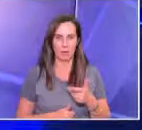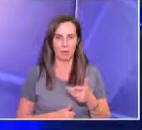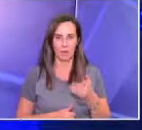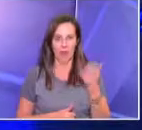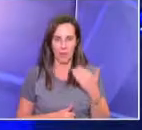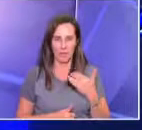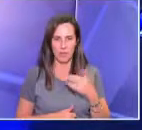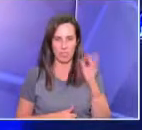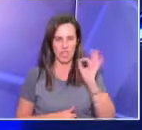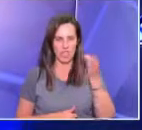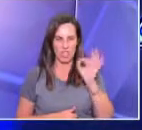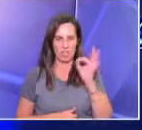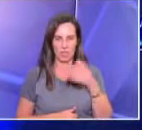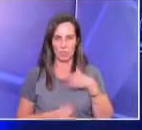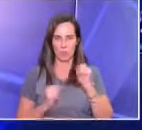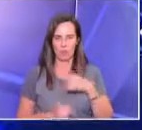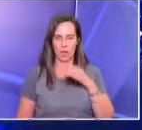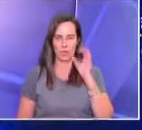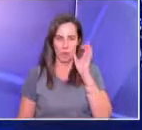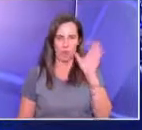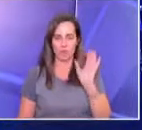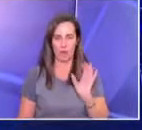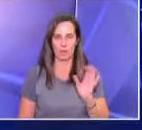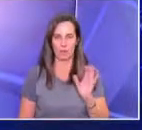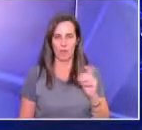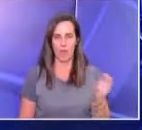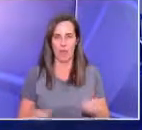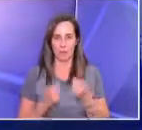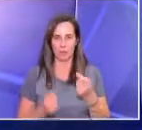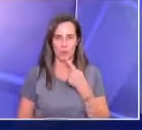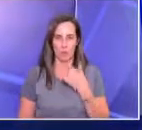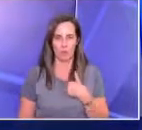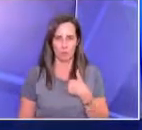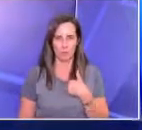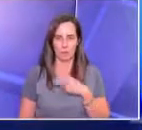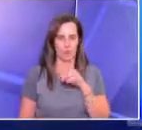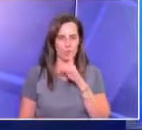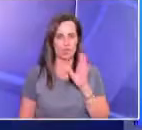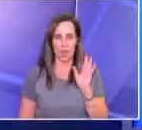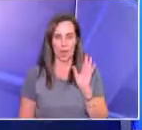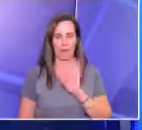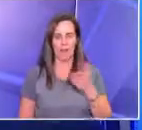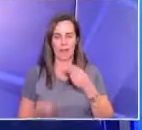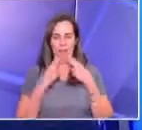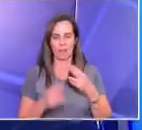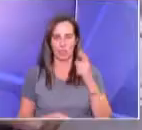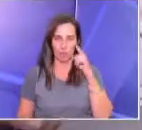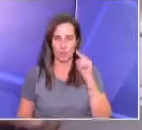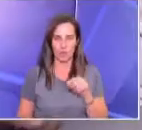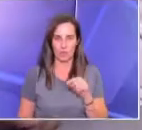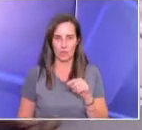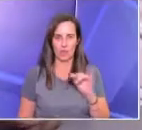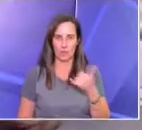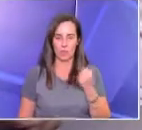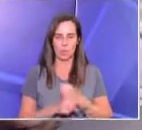היה מכפיש אותי בצורה כזו, אני לא בטוח שהייתי מקשיב לקמפיינרים שאומרים לי לשתוק, ואל תתייחס בכלל, כי אני חושב שזה